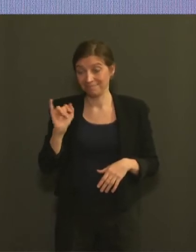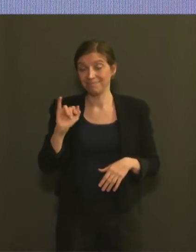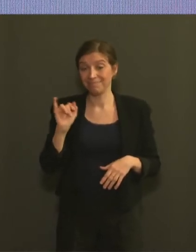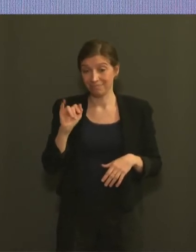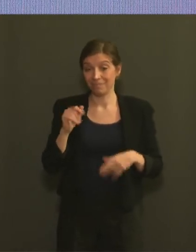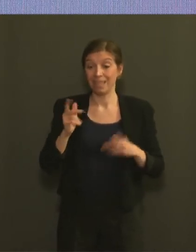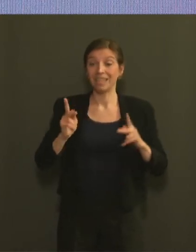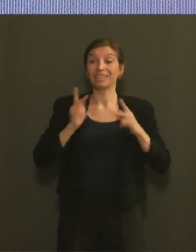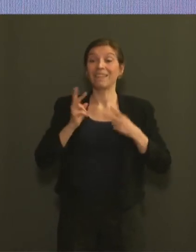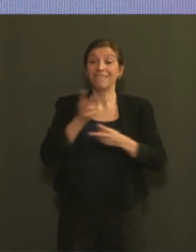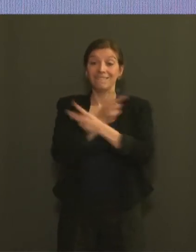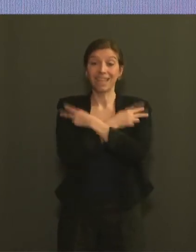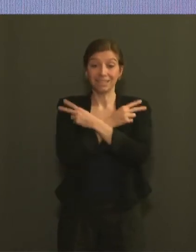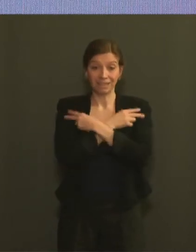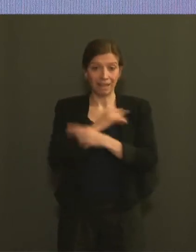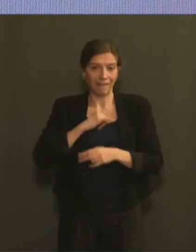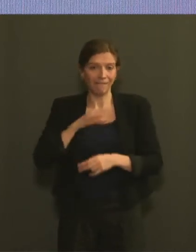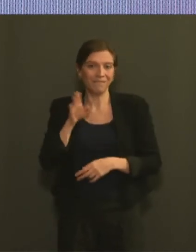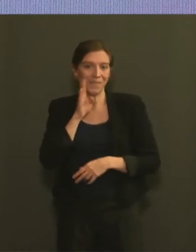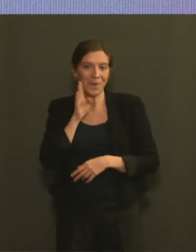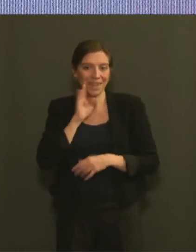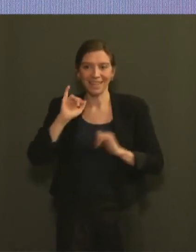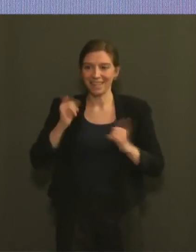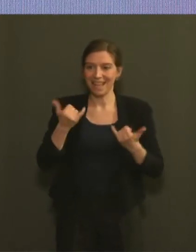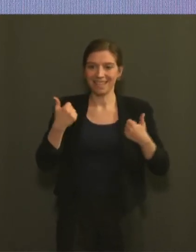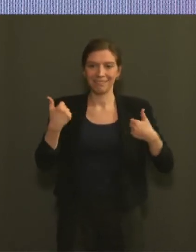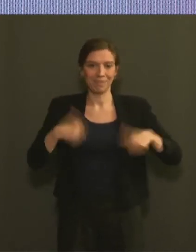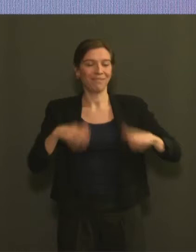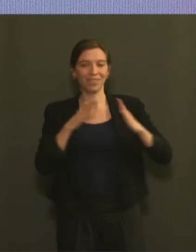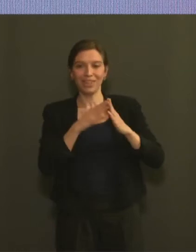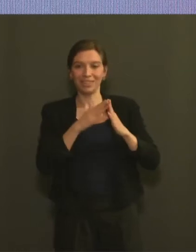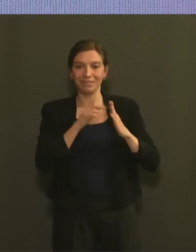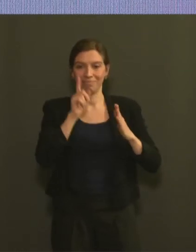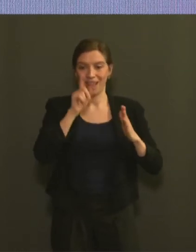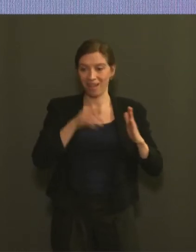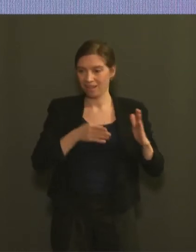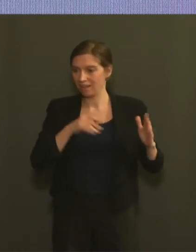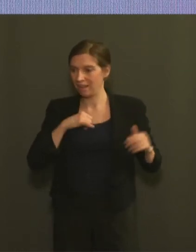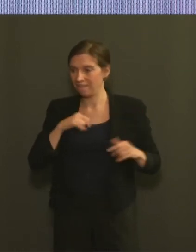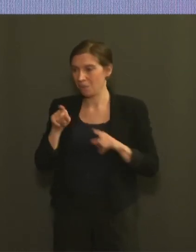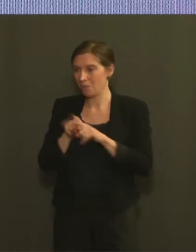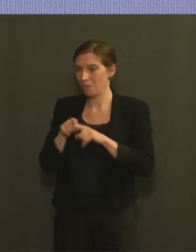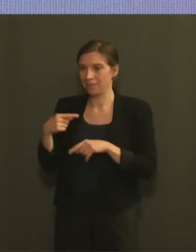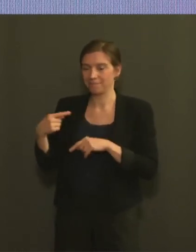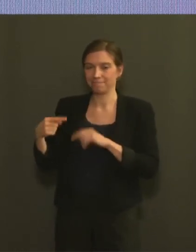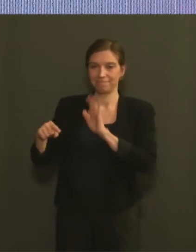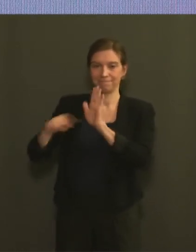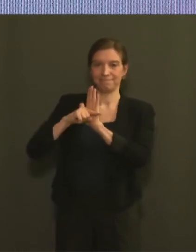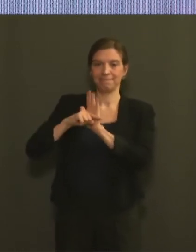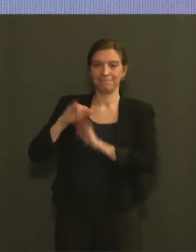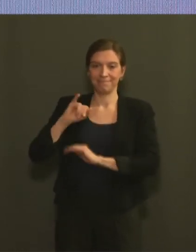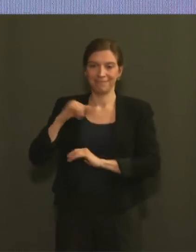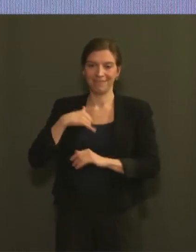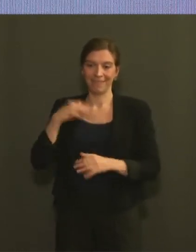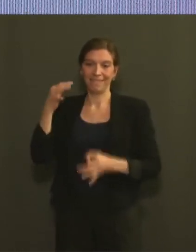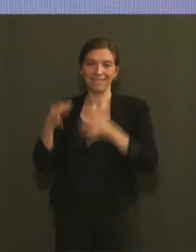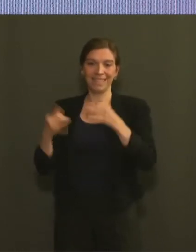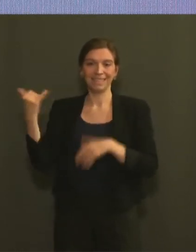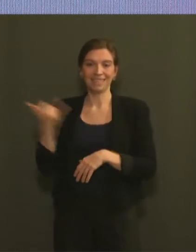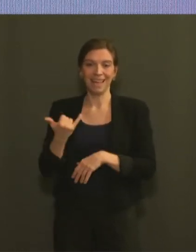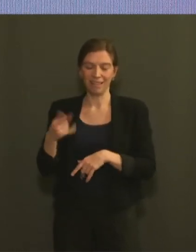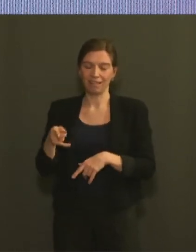autoroute a1 et a23 vers une unité notre impact 100 m vendeville fist